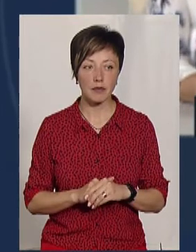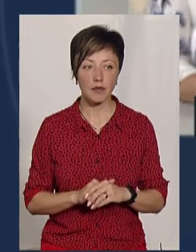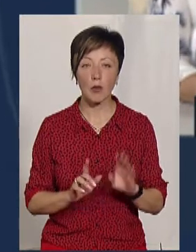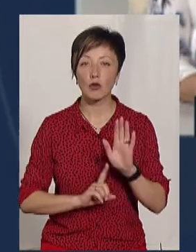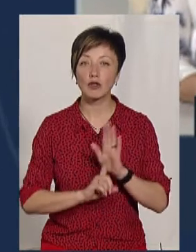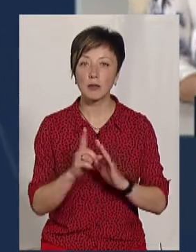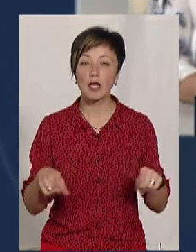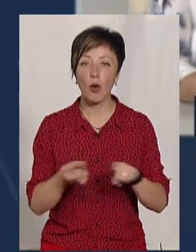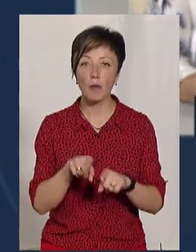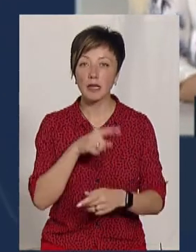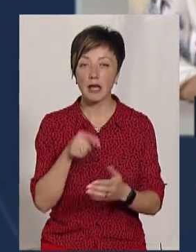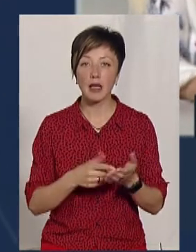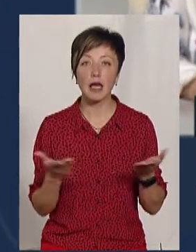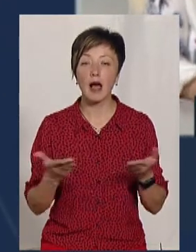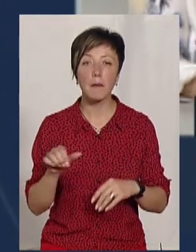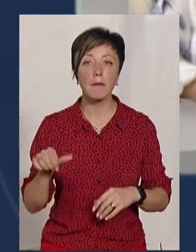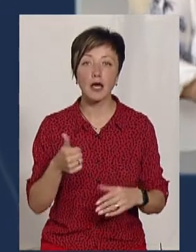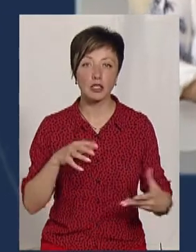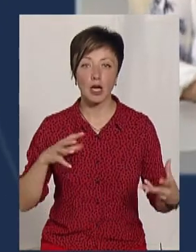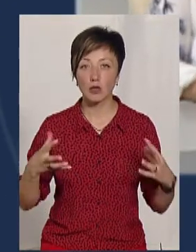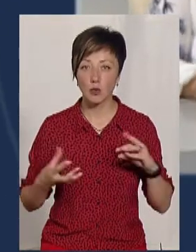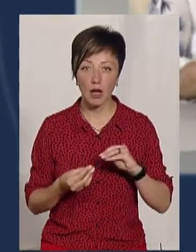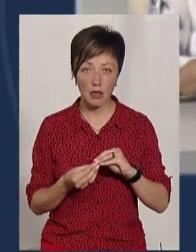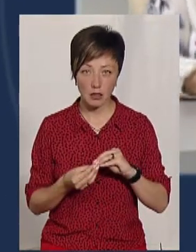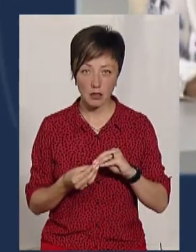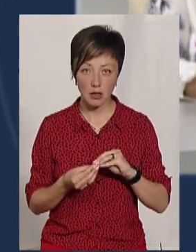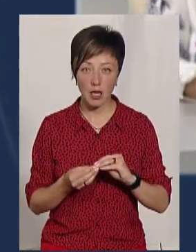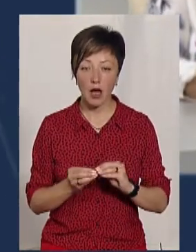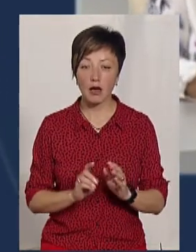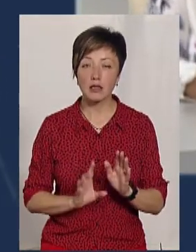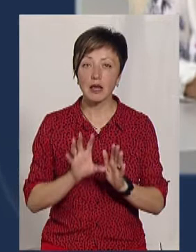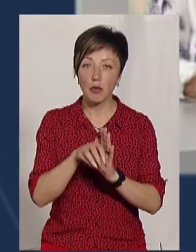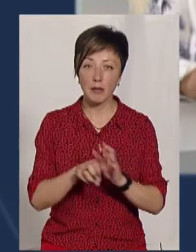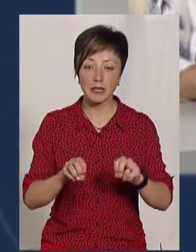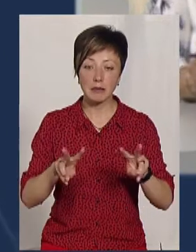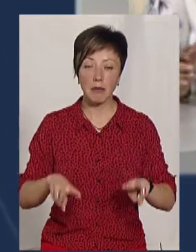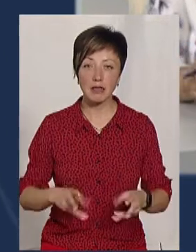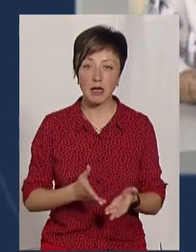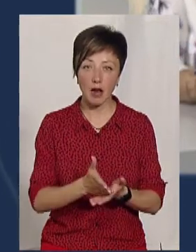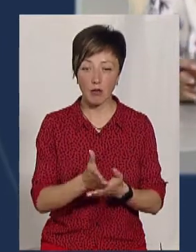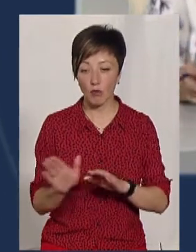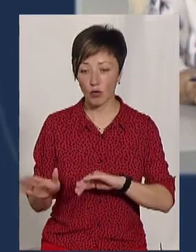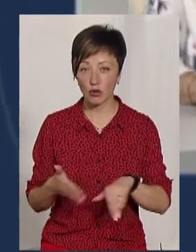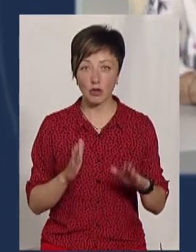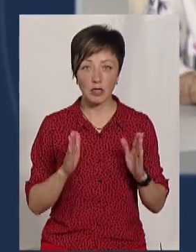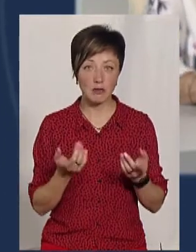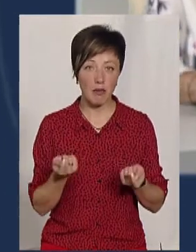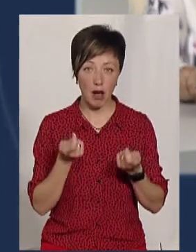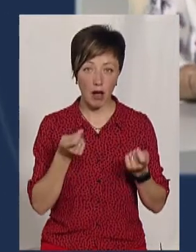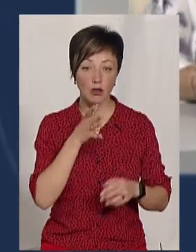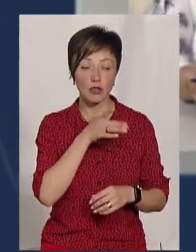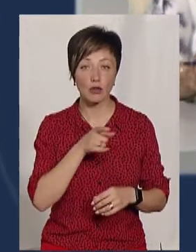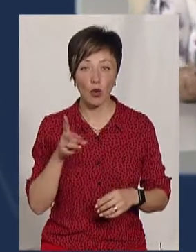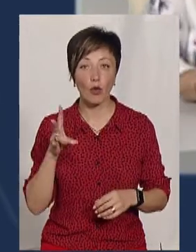Так. Починаємо з такого питання. Які перші результати запроваджених спецрейсів? Хоча пройшло зовсім